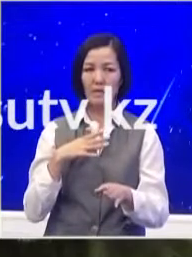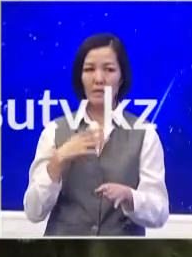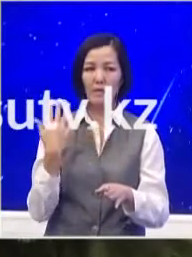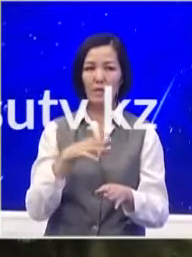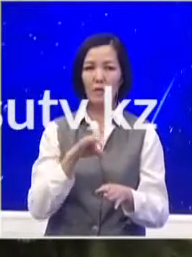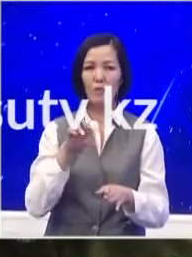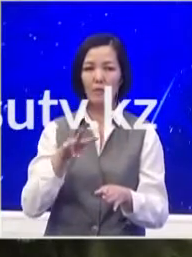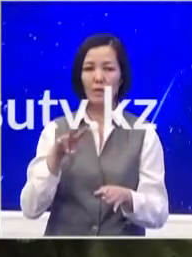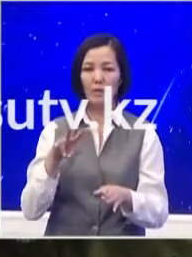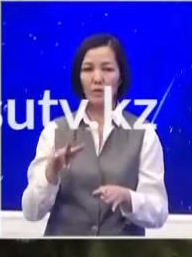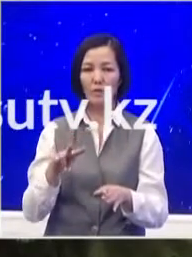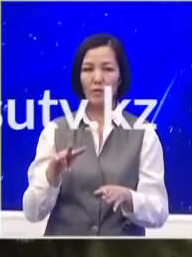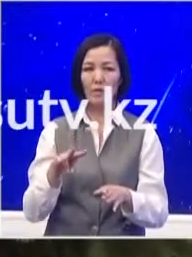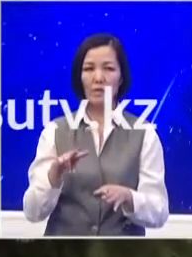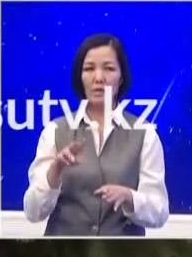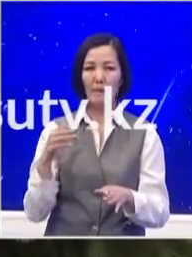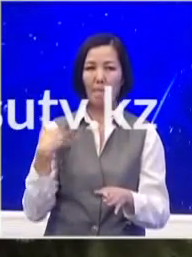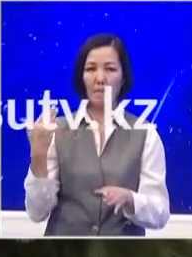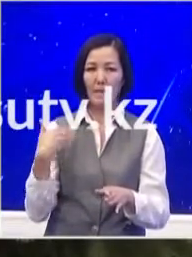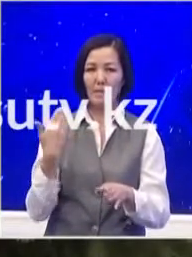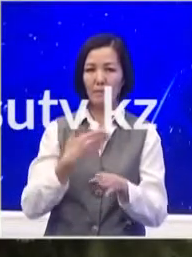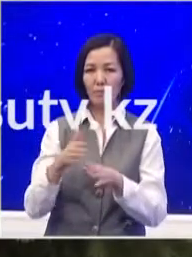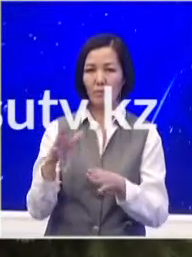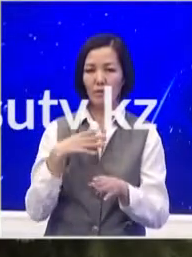бұл мына гербицид, пестицидтарға бөлдік.